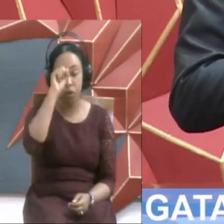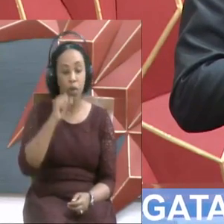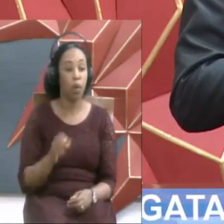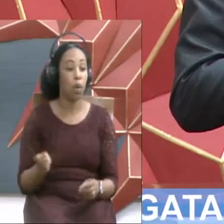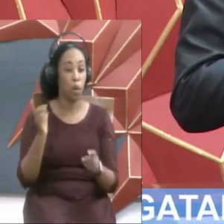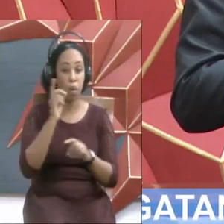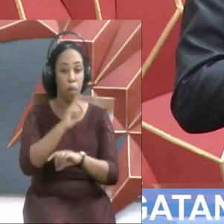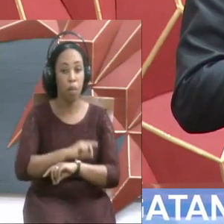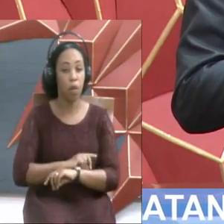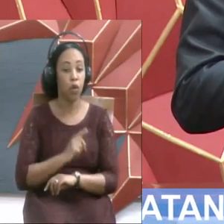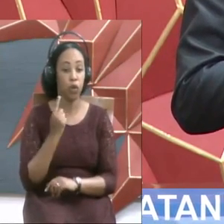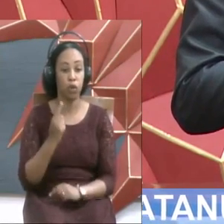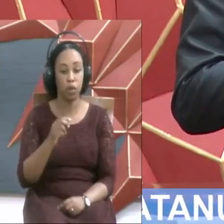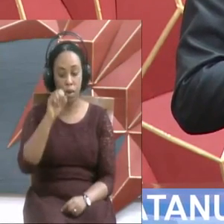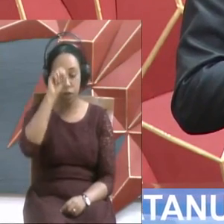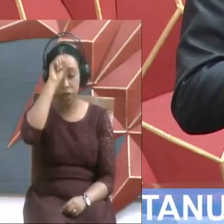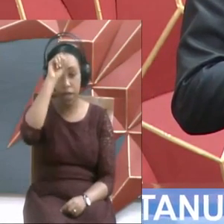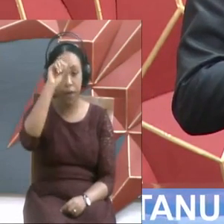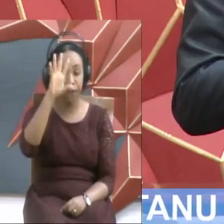Nous serons étonnés